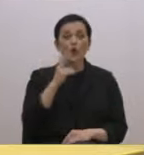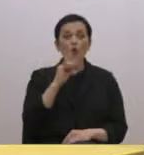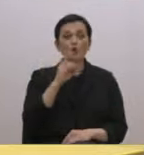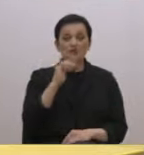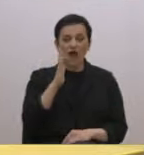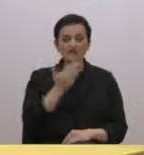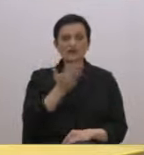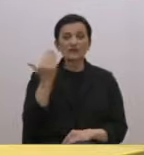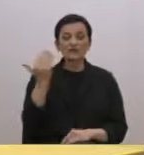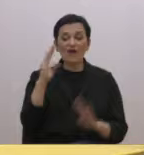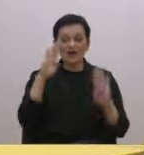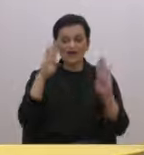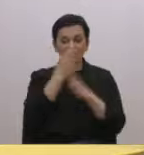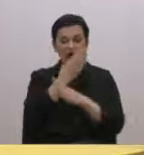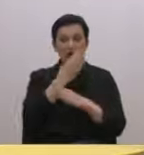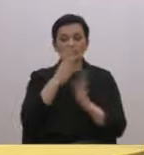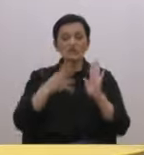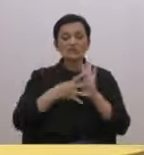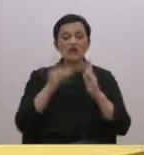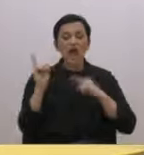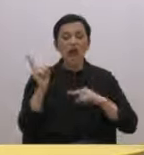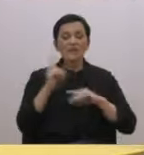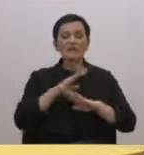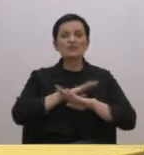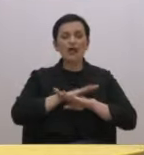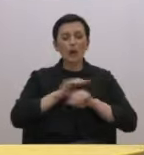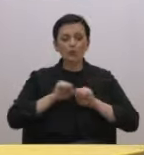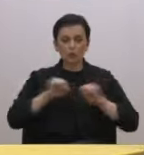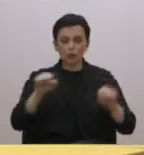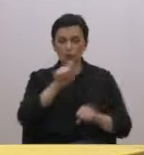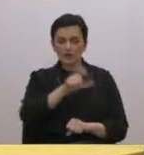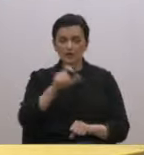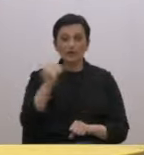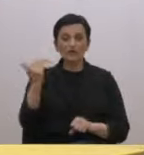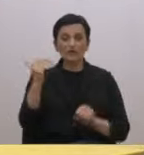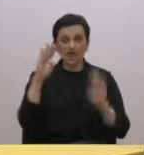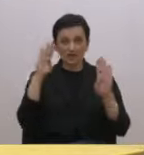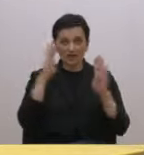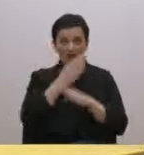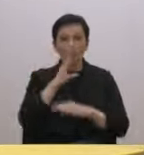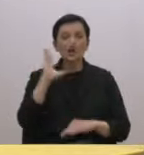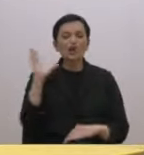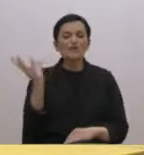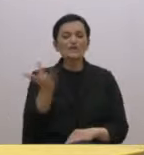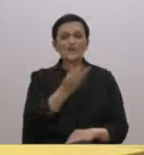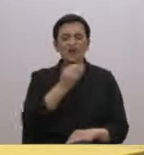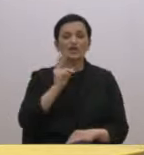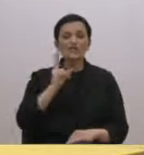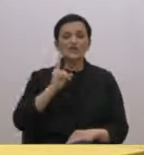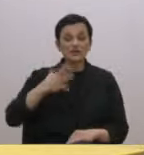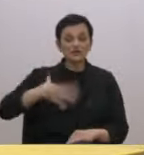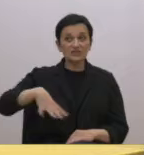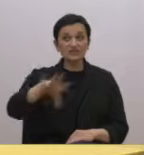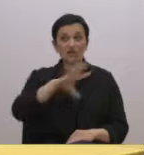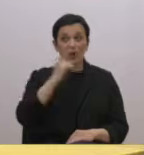კოსტავას, რომ თქვენ ღალატობთ 9 აპრილს დაღუპულ გმირებს, რომ თქვენ ღალატობთ ყველას, ვინც